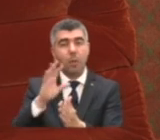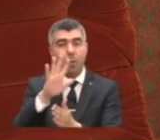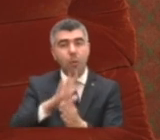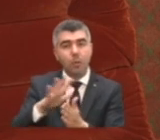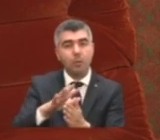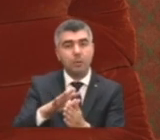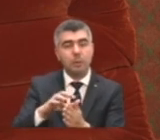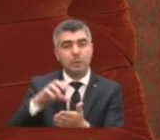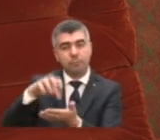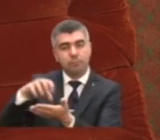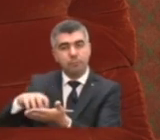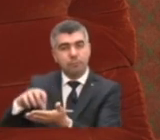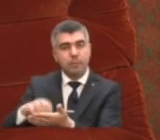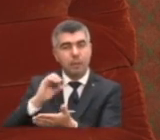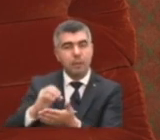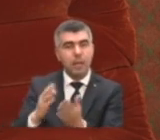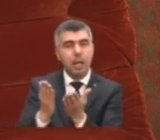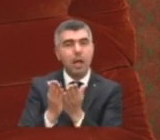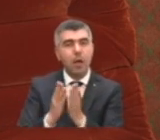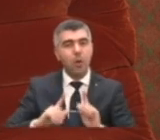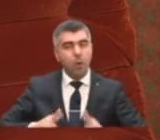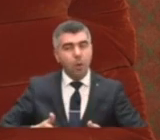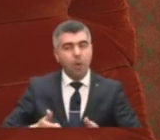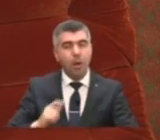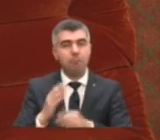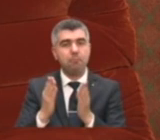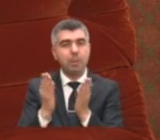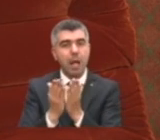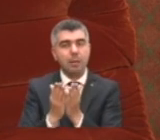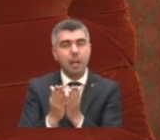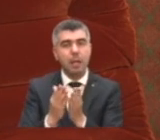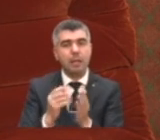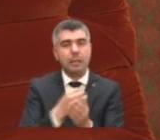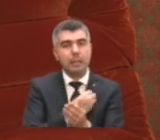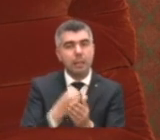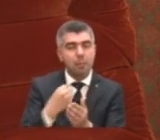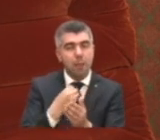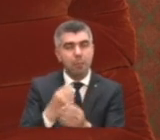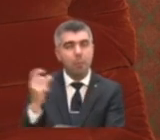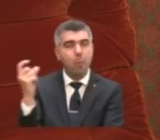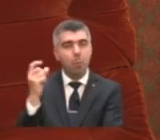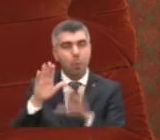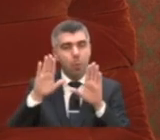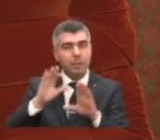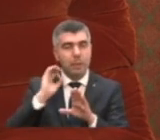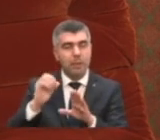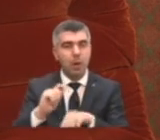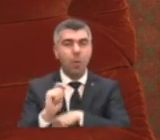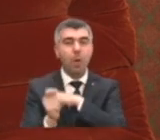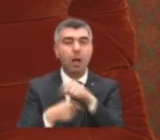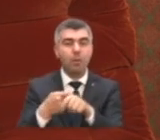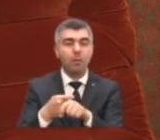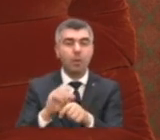التربوية والاجتماعية، وخاصة بالقرى المدارس والمستوصفات ودور الطلبة والمساجد، وذلك اعتبارا التحسن